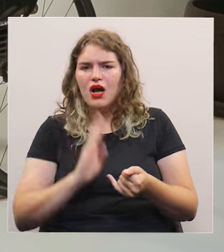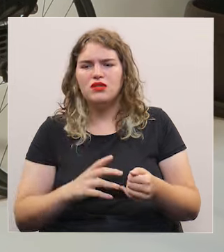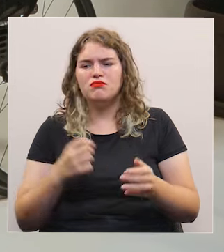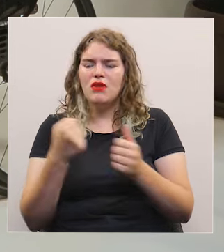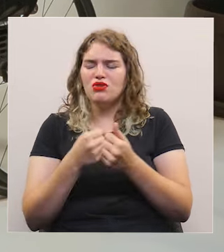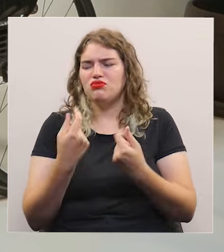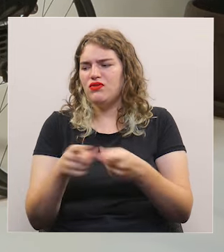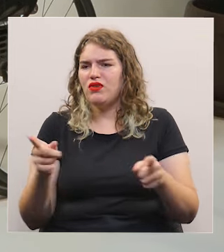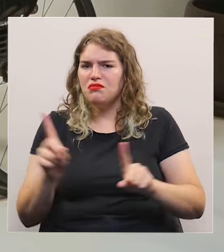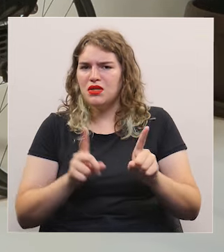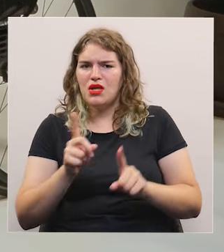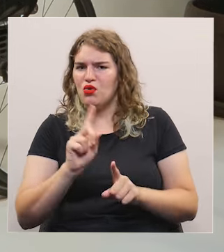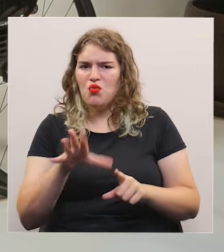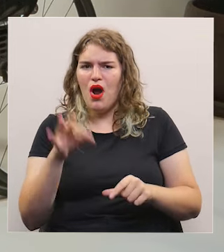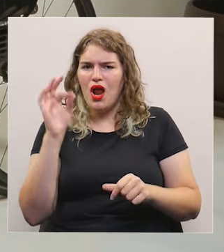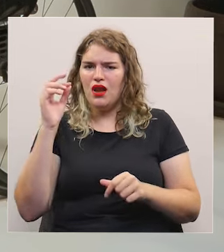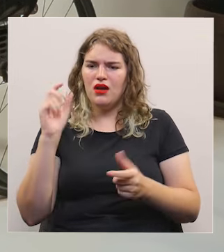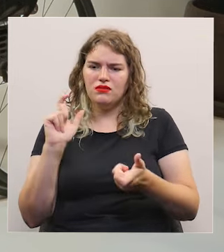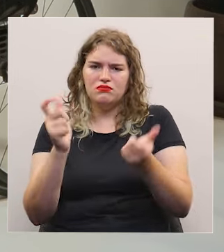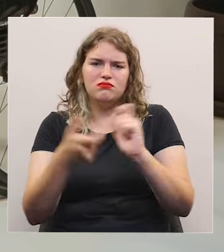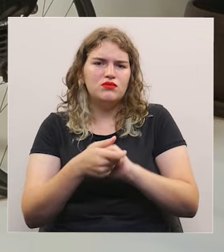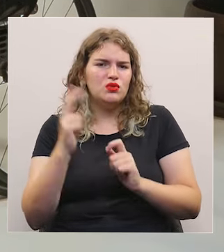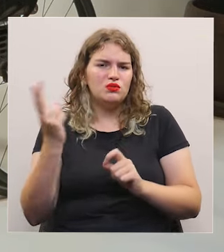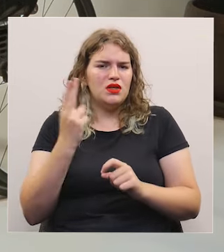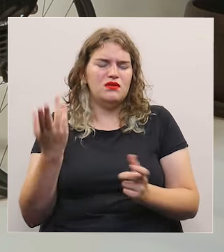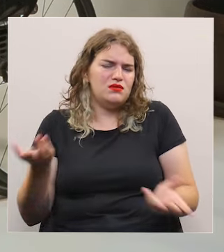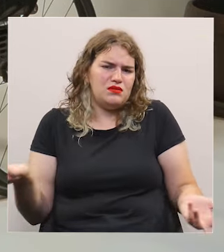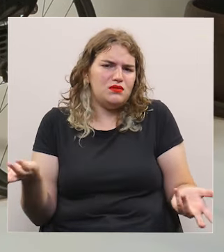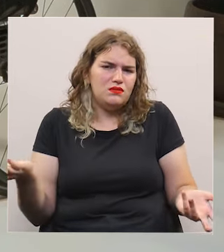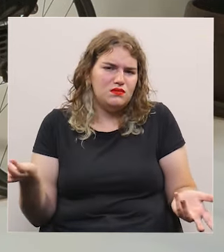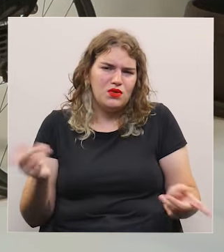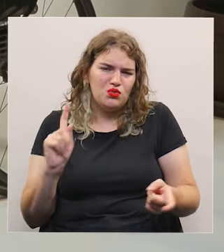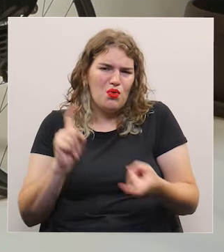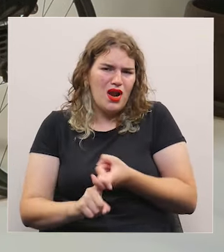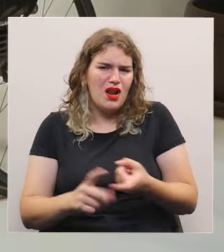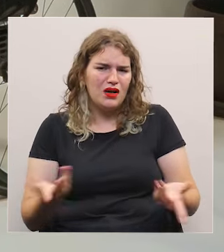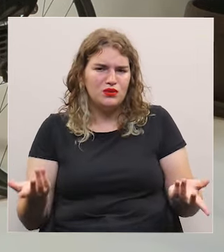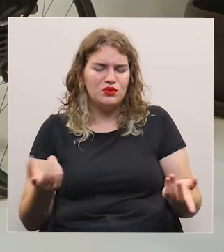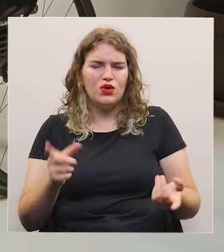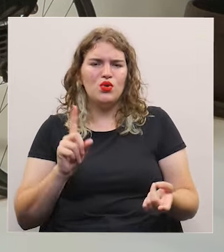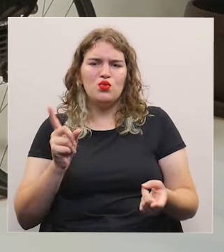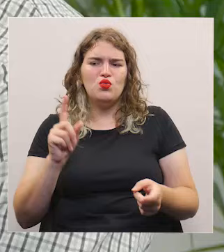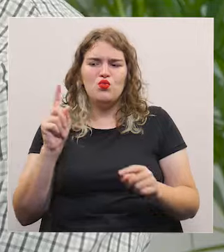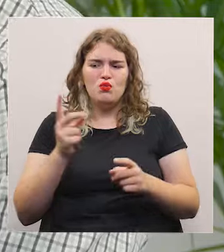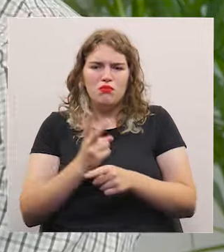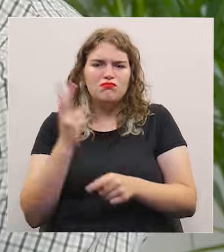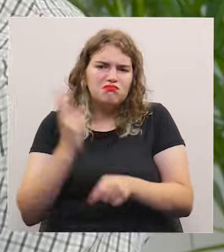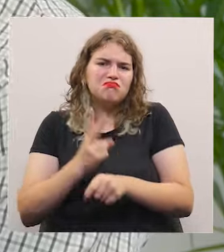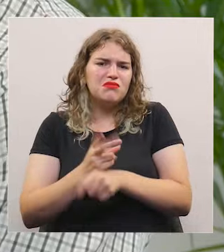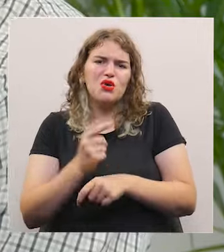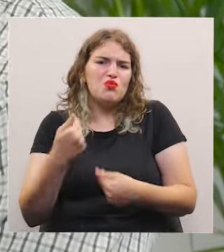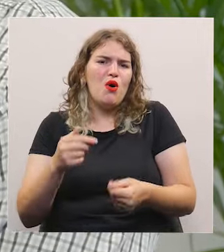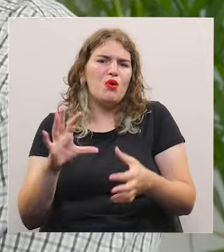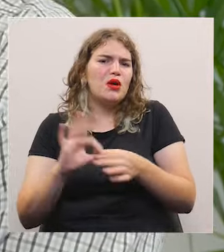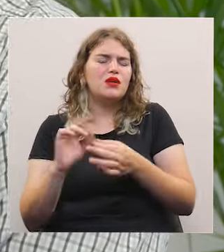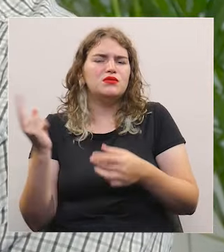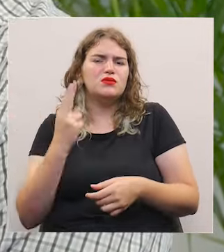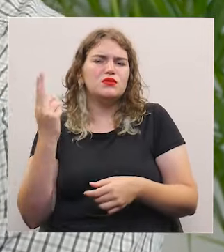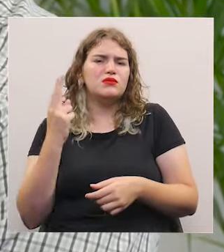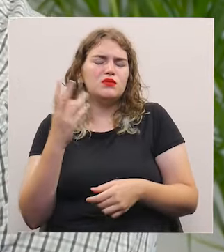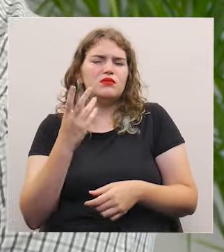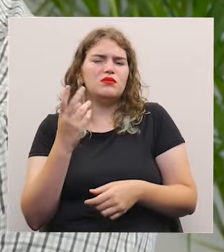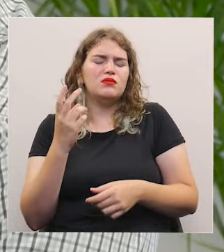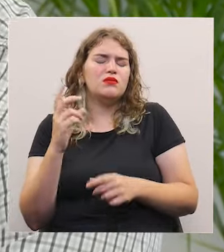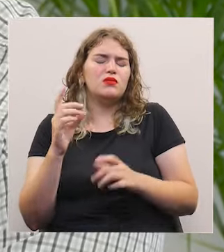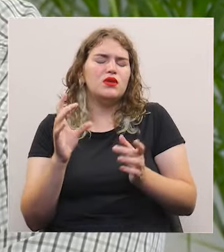trecut și trec și totuși nu sunt întorși. Totuși nu au o relație cu Hristos. Și nu pentru că nu,